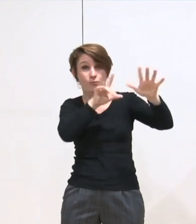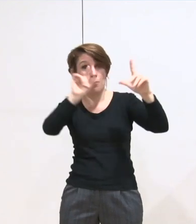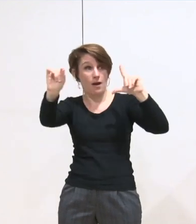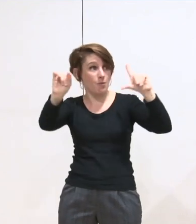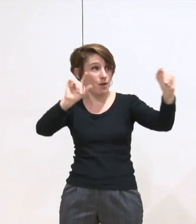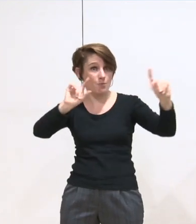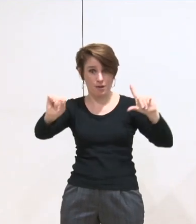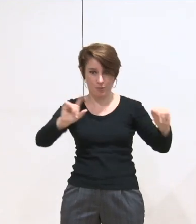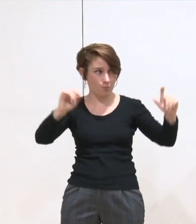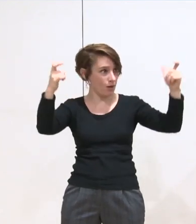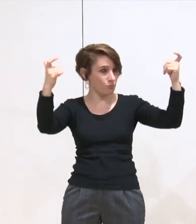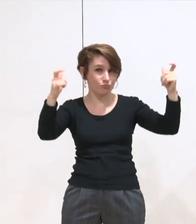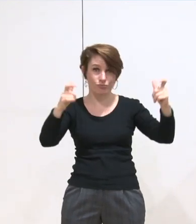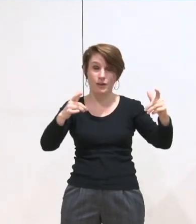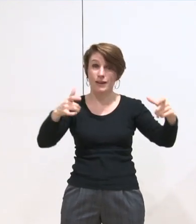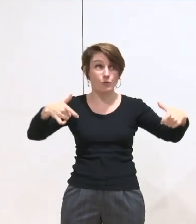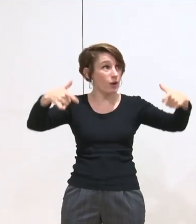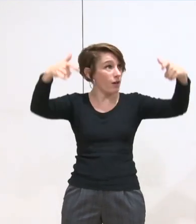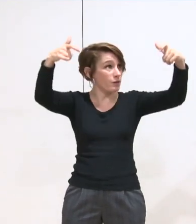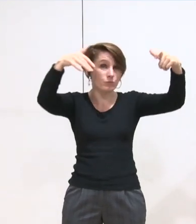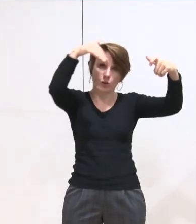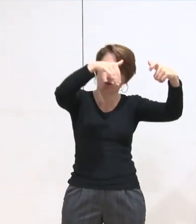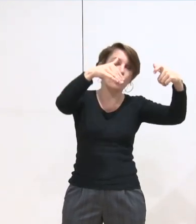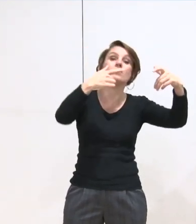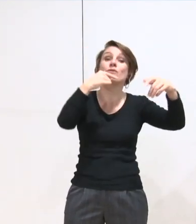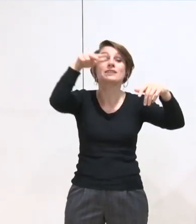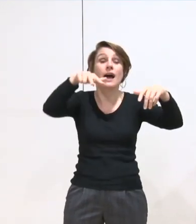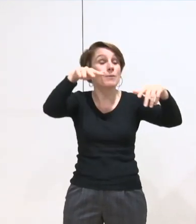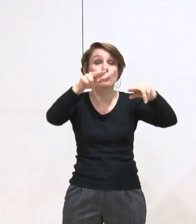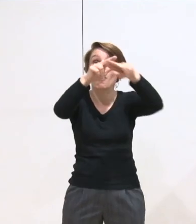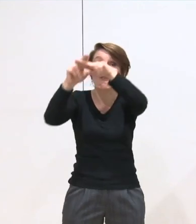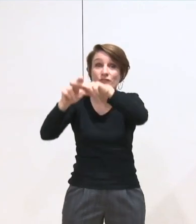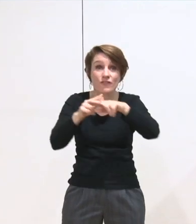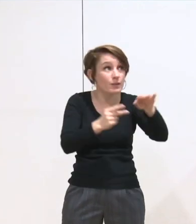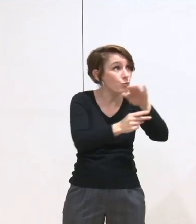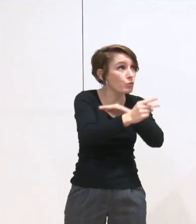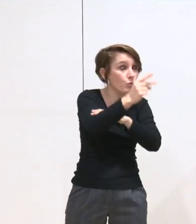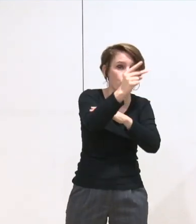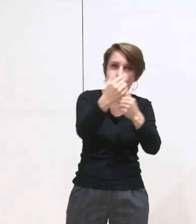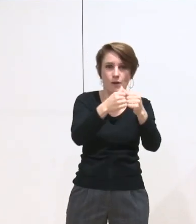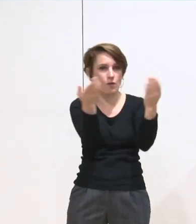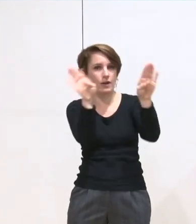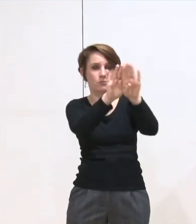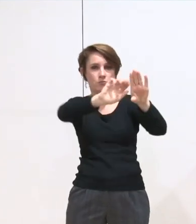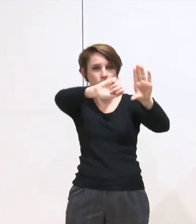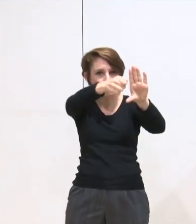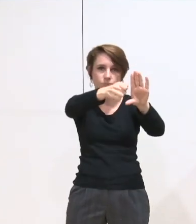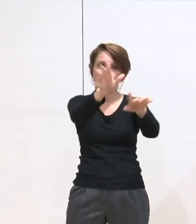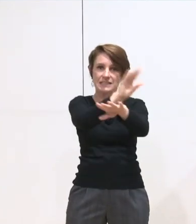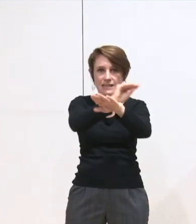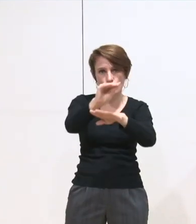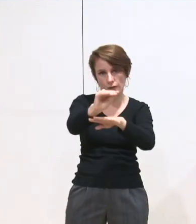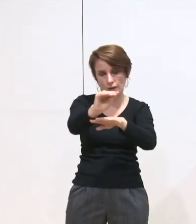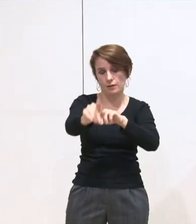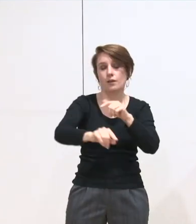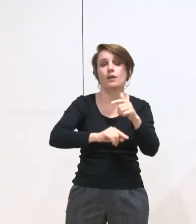des mesures de sécurisation des appartements qui seront pris via des dispositifs techniques. La